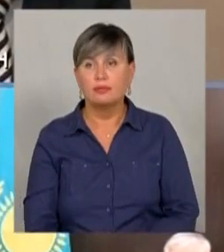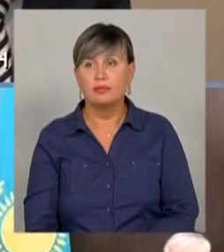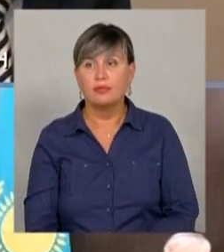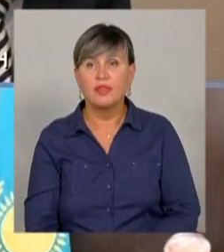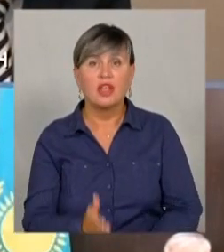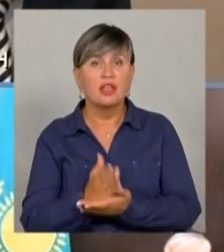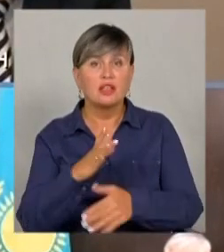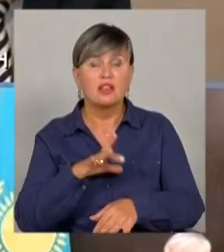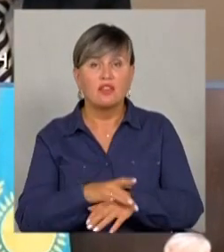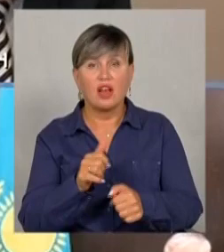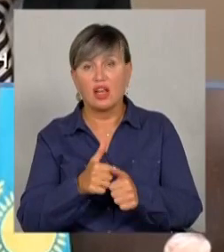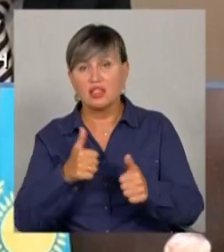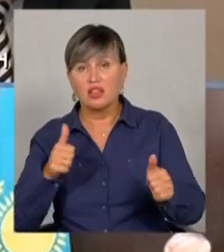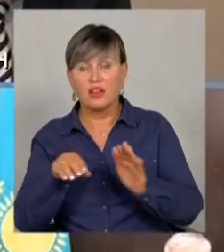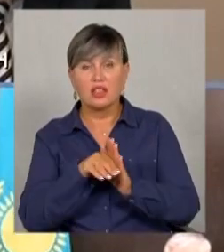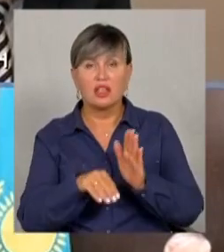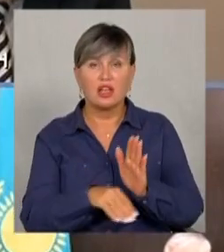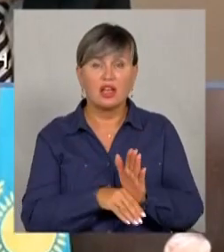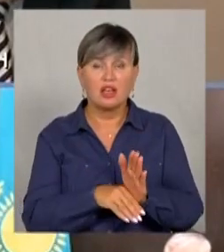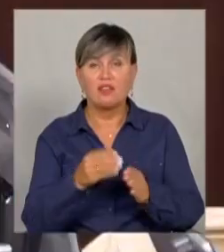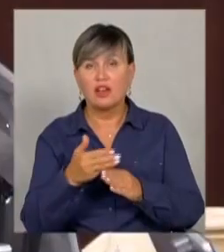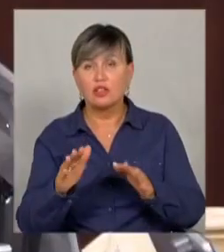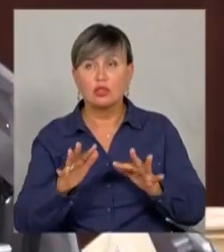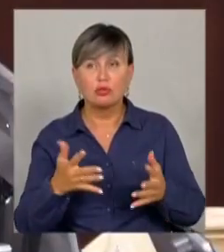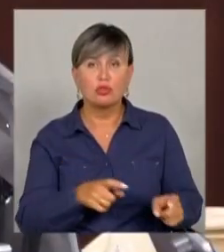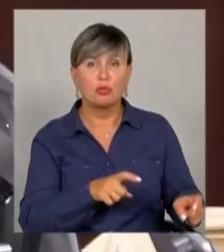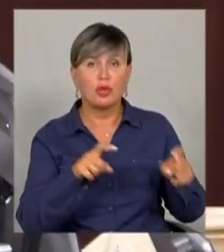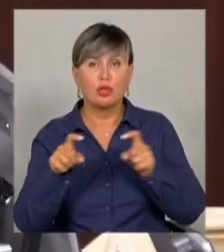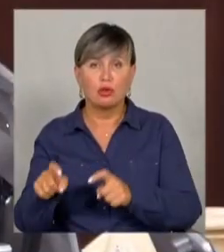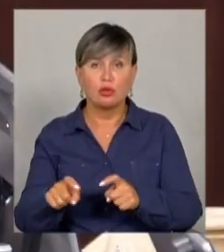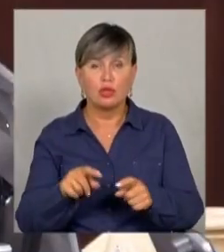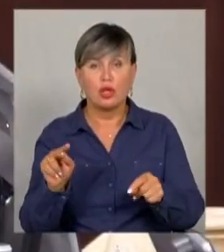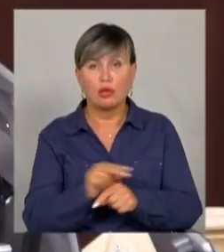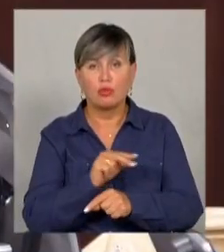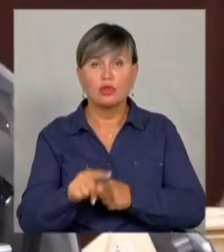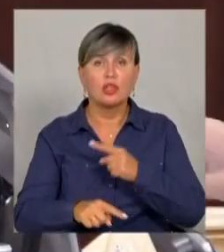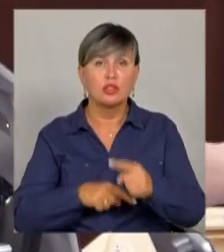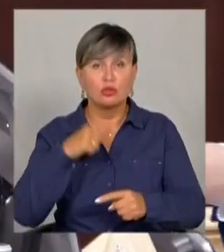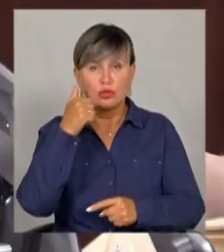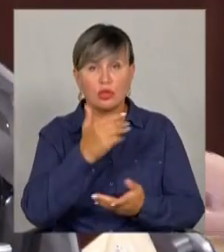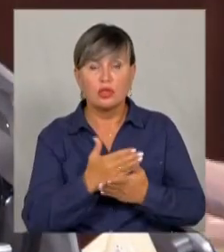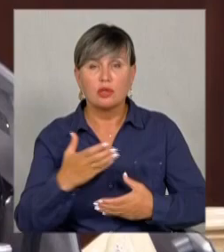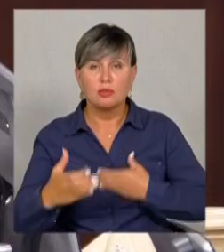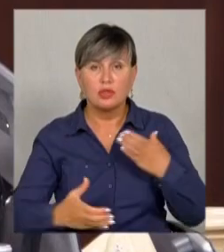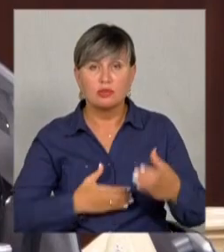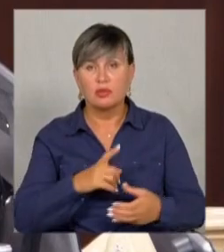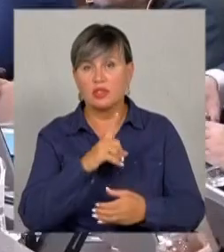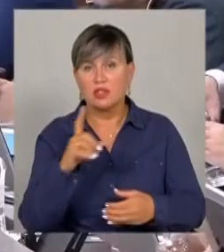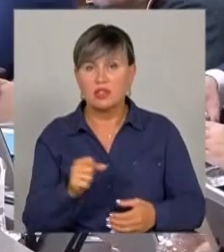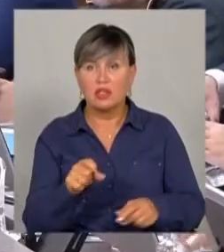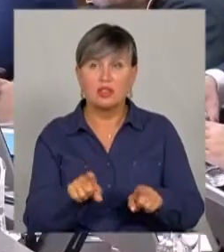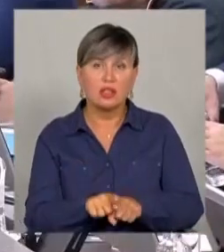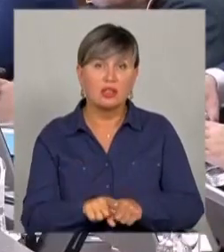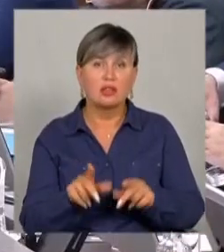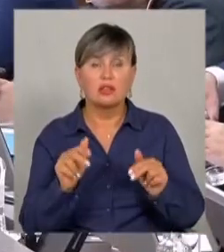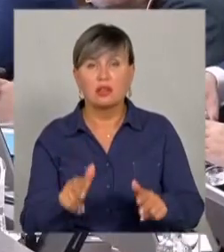Есть факты отставания от графиков, а в отдельных случаях переноса ремонта на следующий год. Есть опасения за бесперебойность работы таких